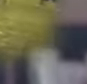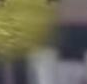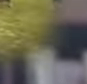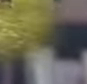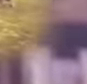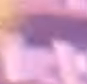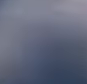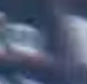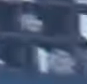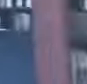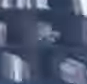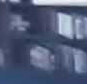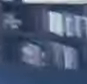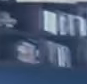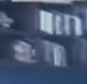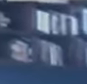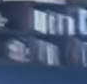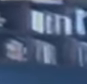으